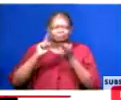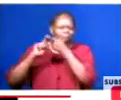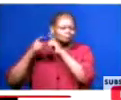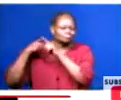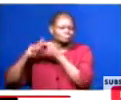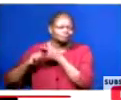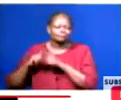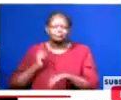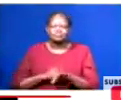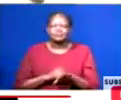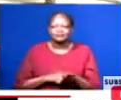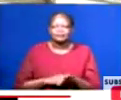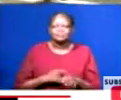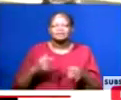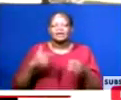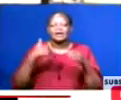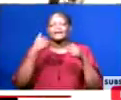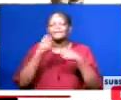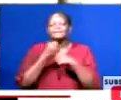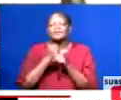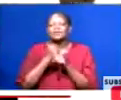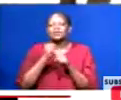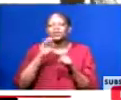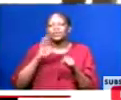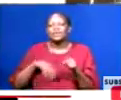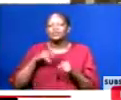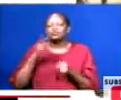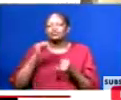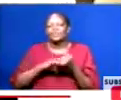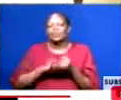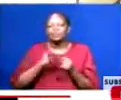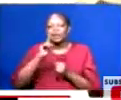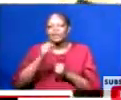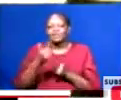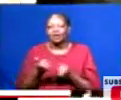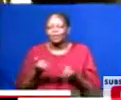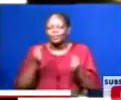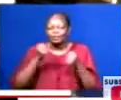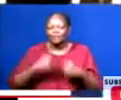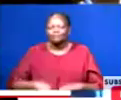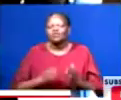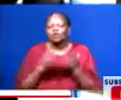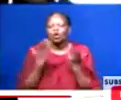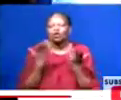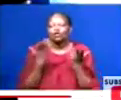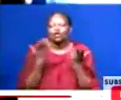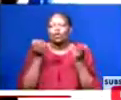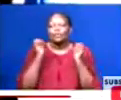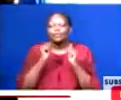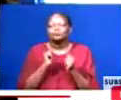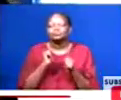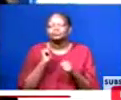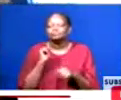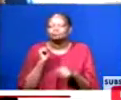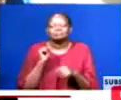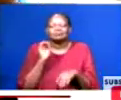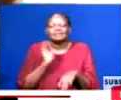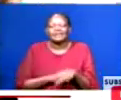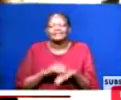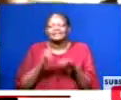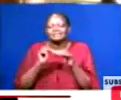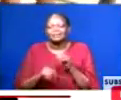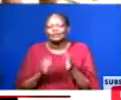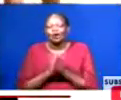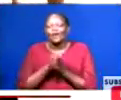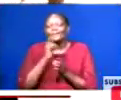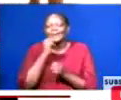wakiweka hao wanawake wawili pamoja, watasaa mtoto ama watatoa mbegu, ama wanaume wawili wakiwekwa